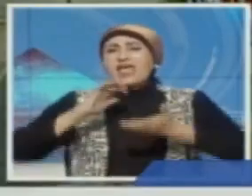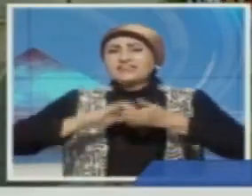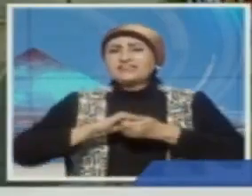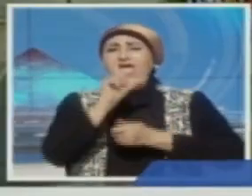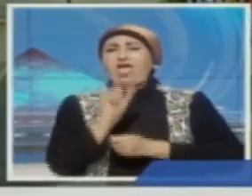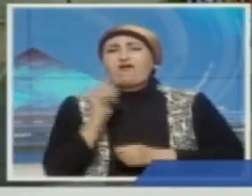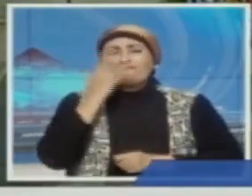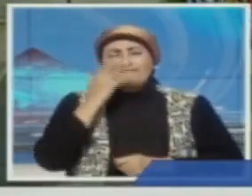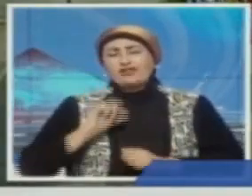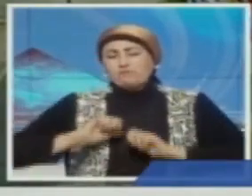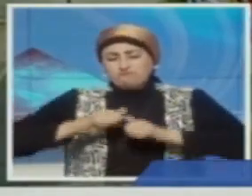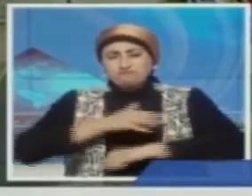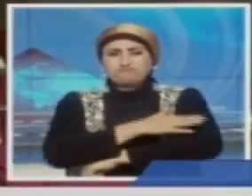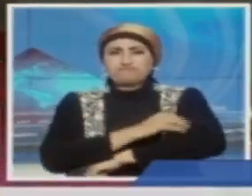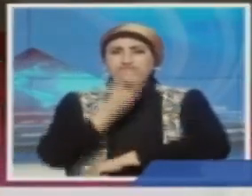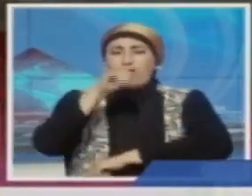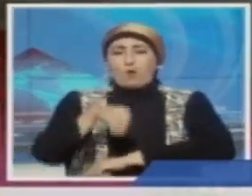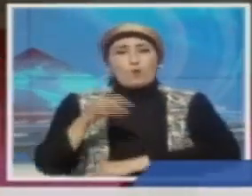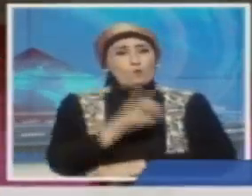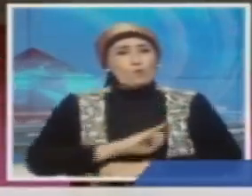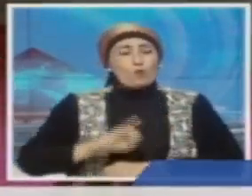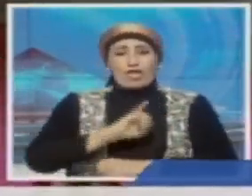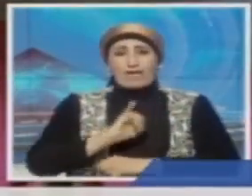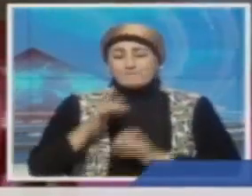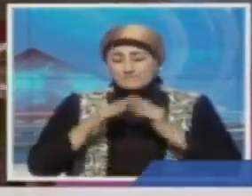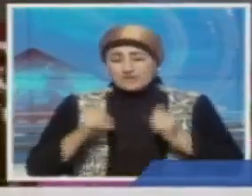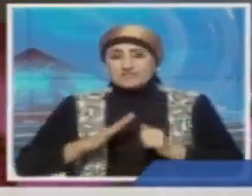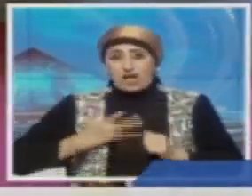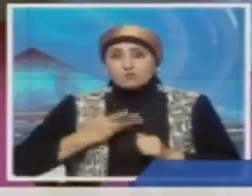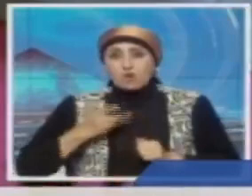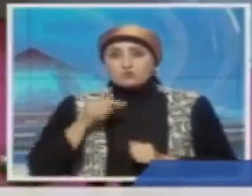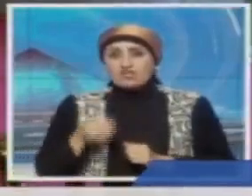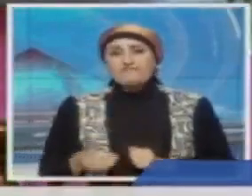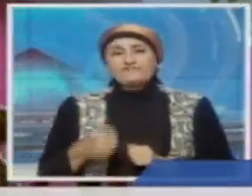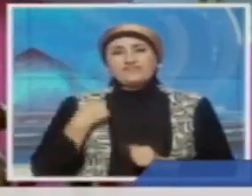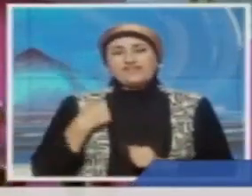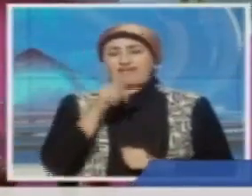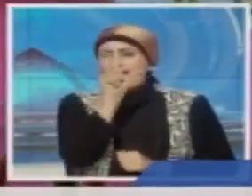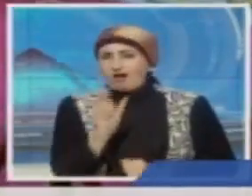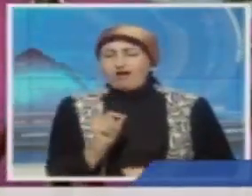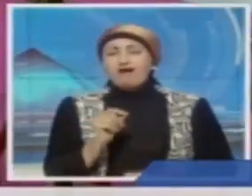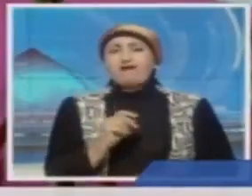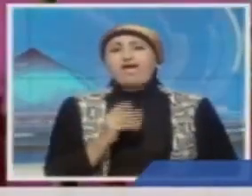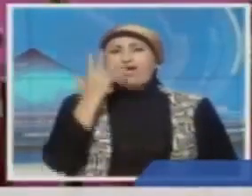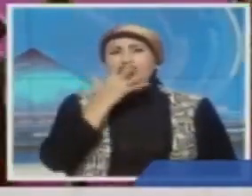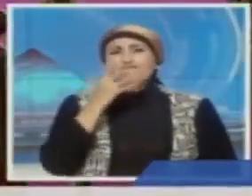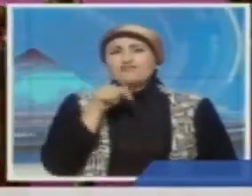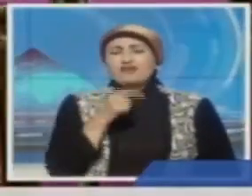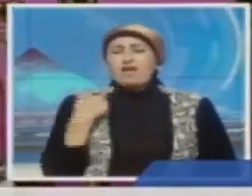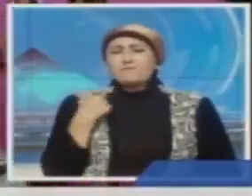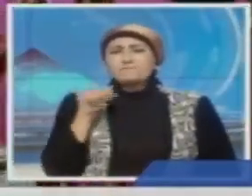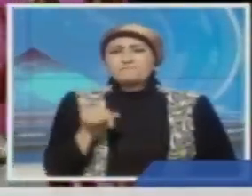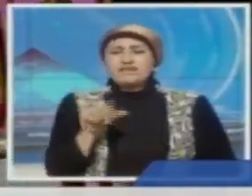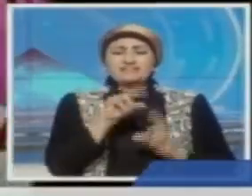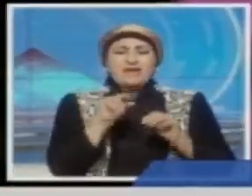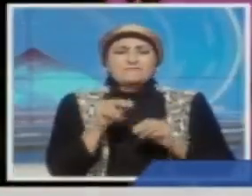وبأن الدولة المصرية تسعى بكل قوتها إلى خروج القارة الأفريقية من حالة العوز إلى